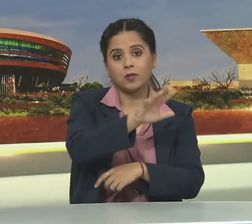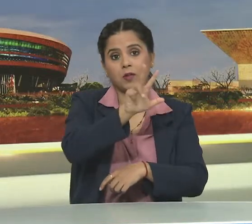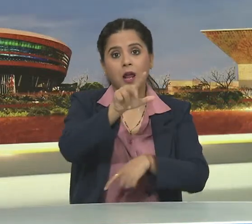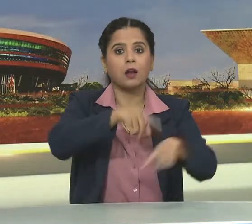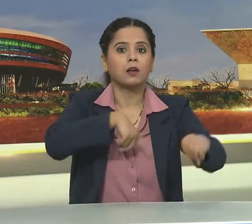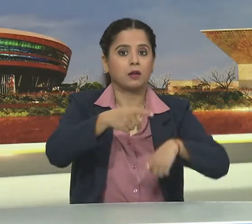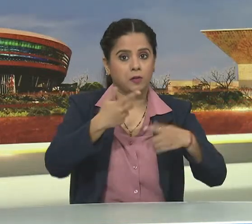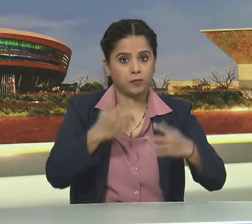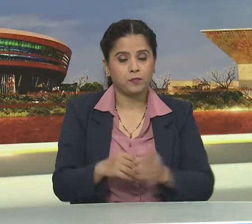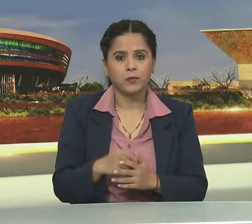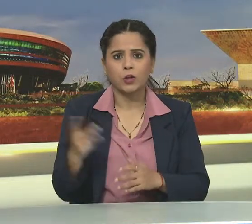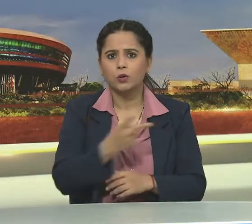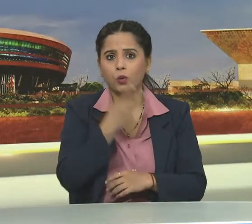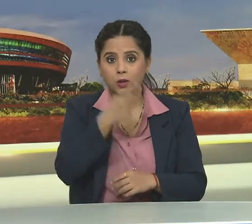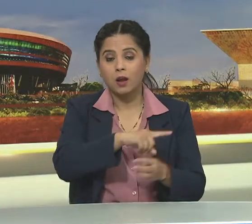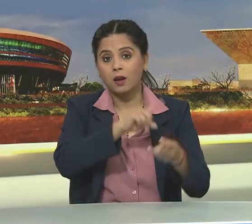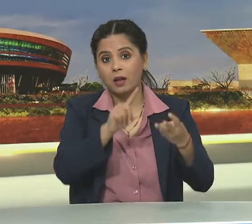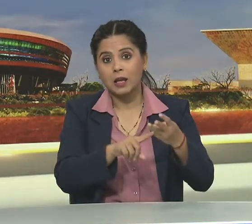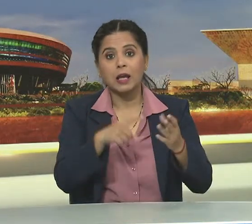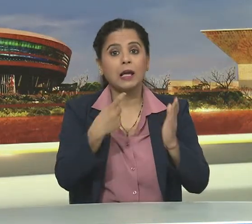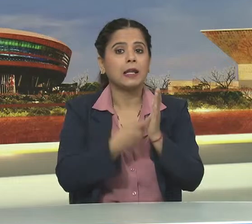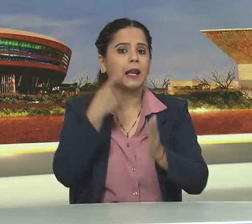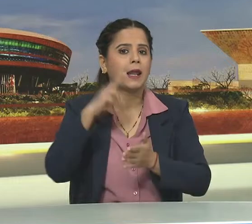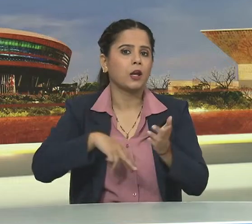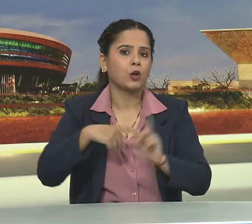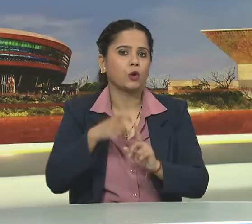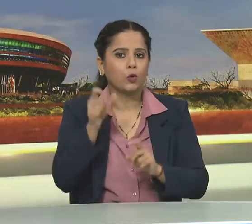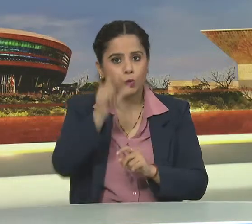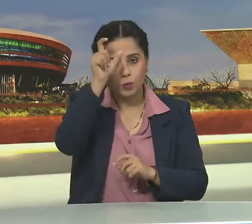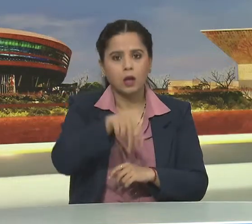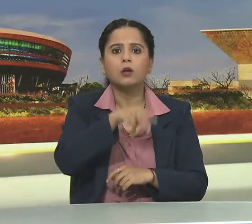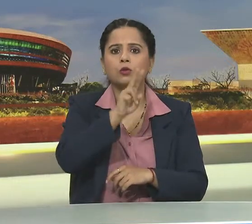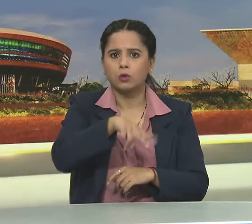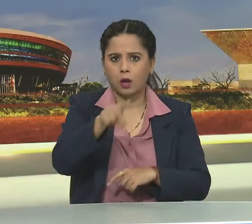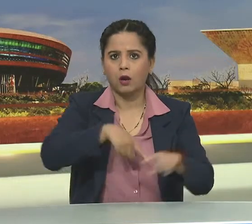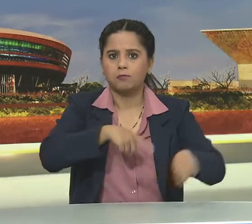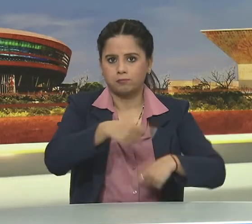बनाए। इन दोनों के अलावा रिंकू सिंह ने 22 रनों की पारी खेली।